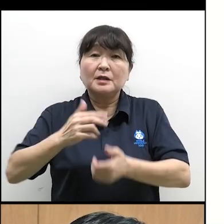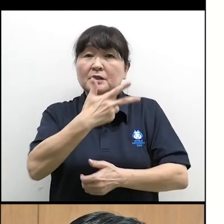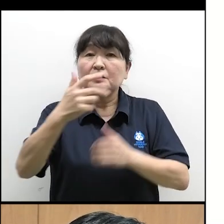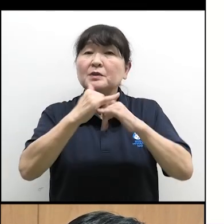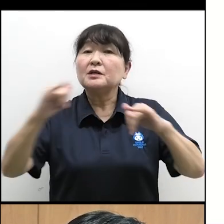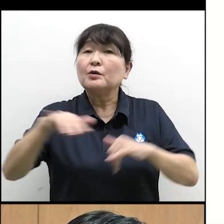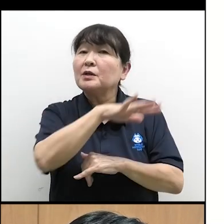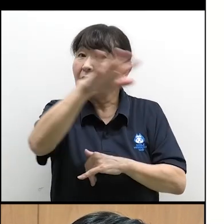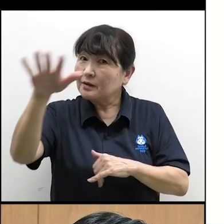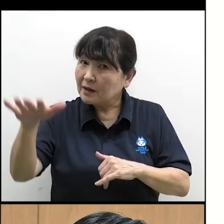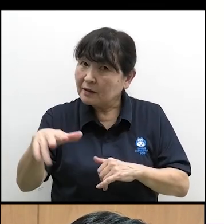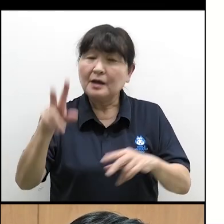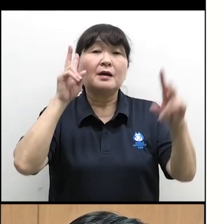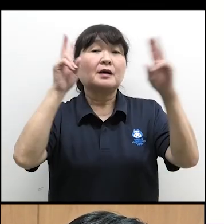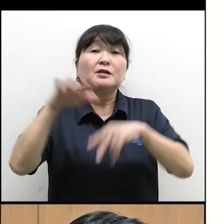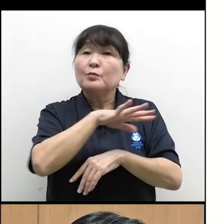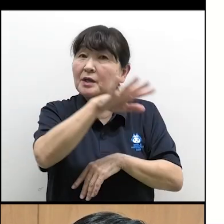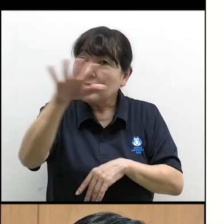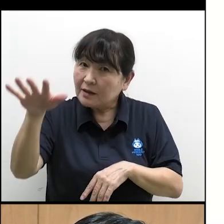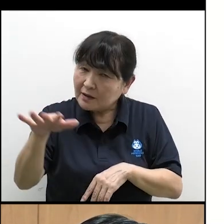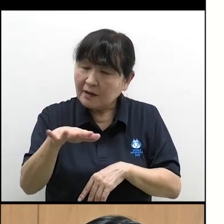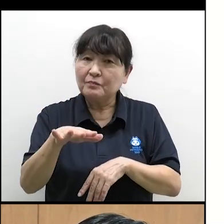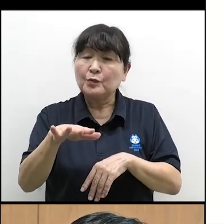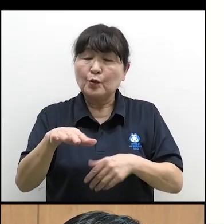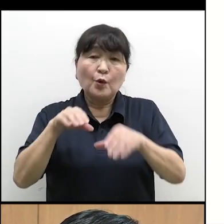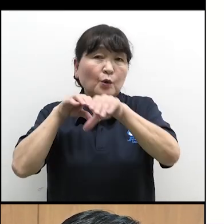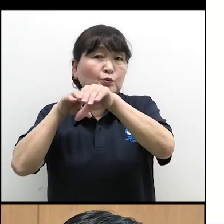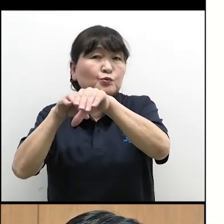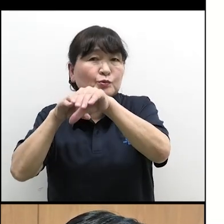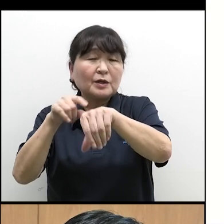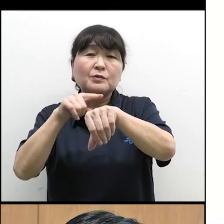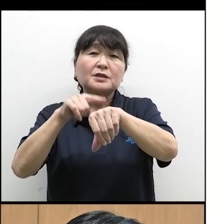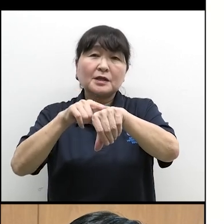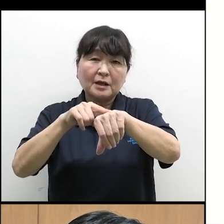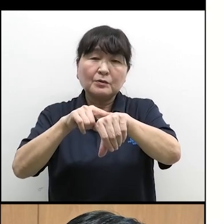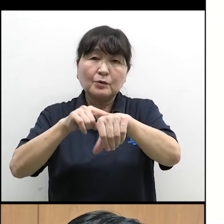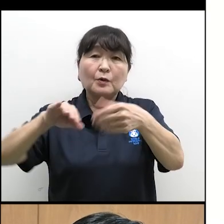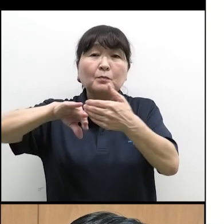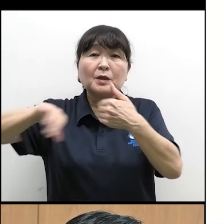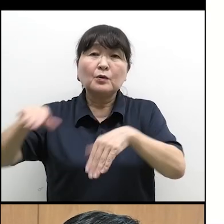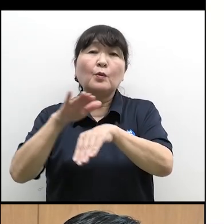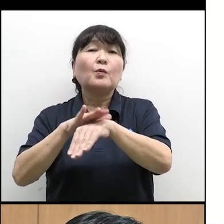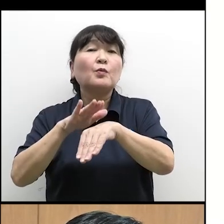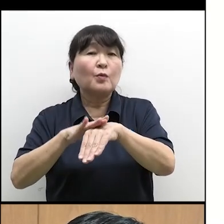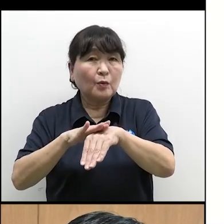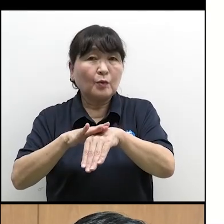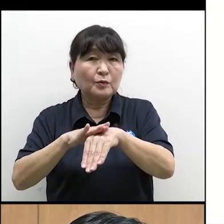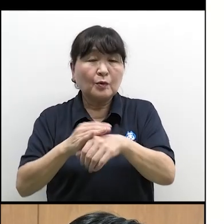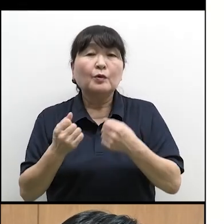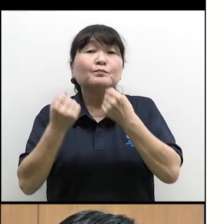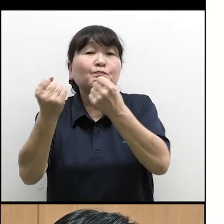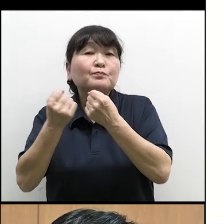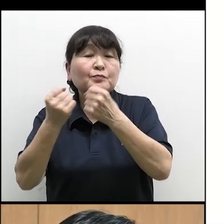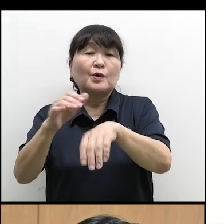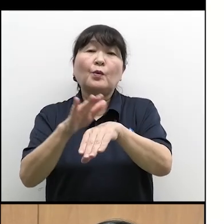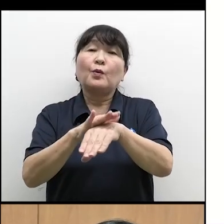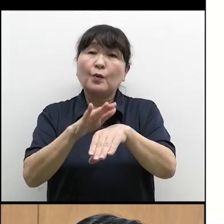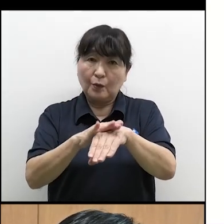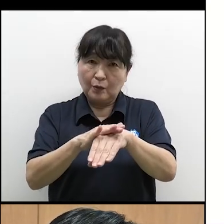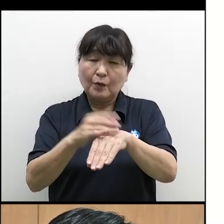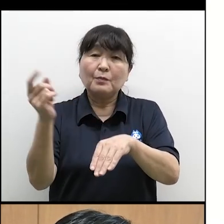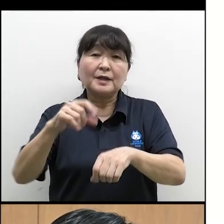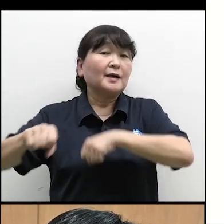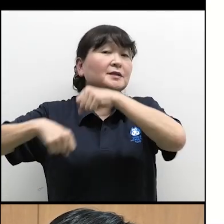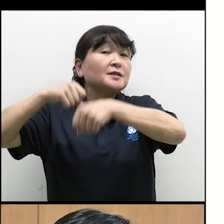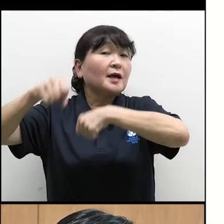ん、この渋滞が生じる時間帯を避けた通勤通学、または自転車や公共交通機関の